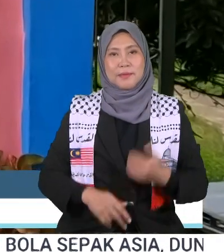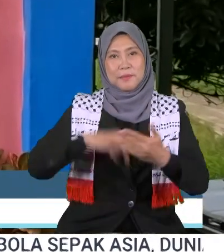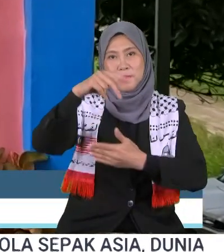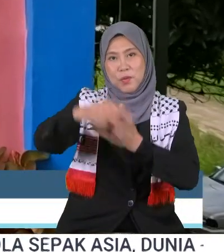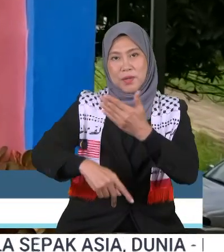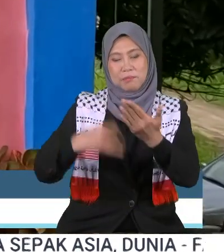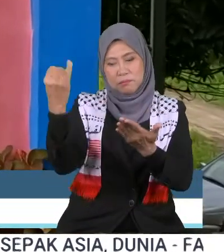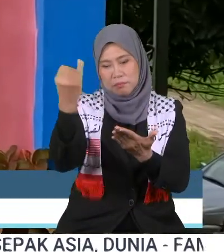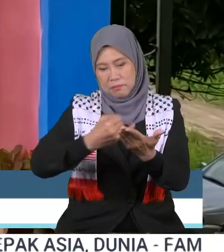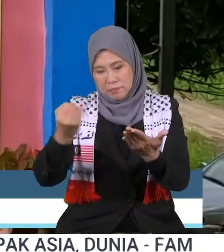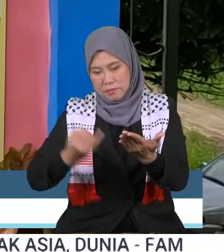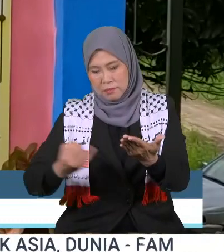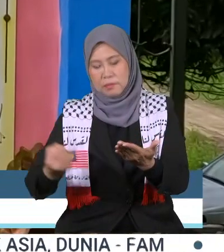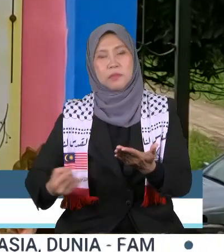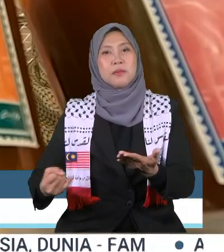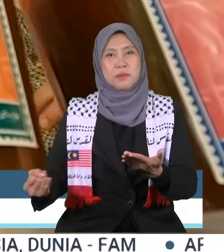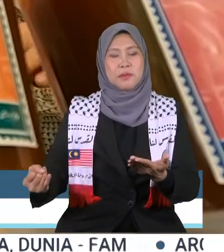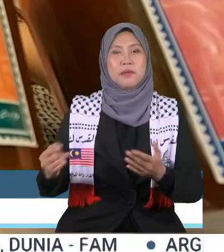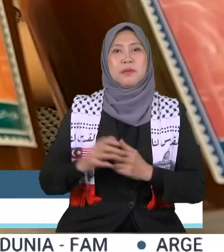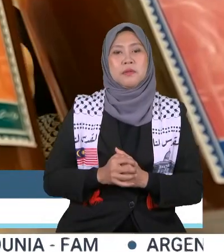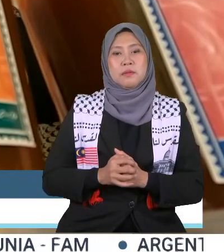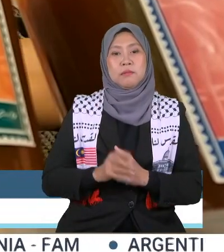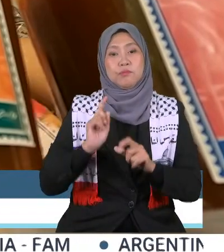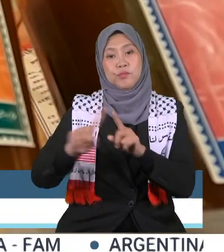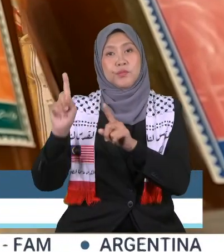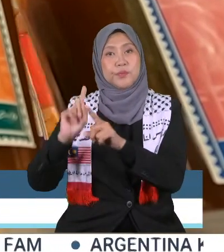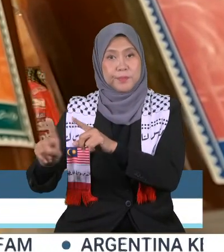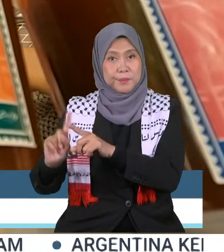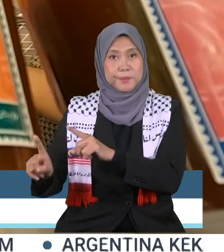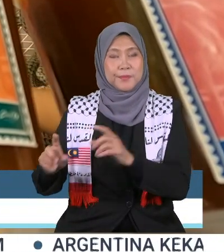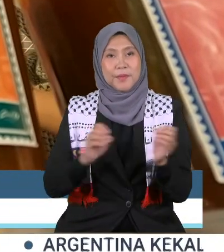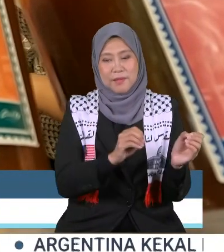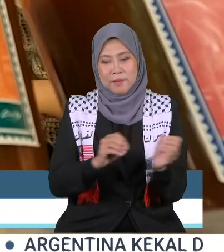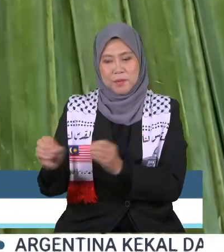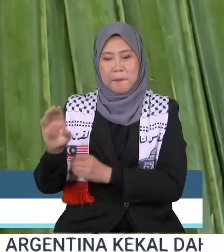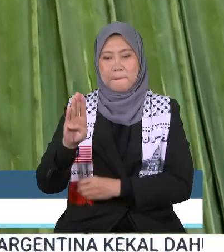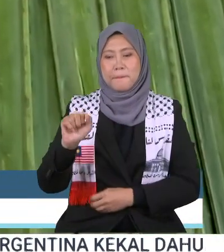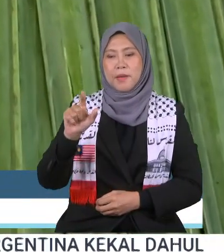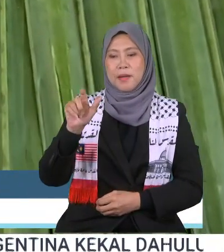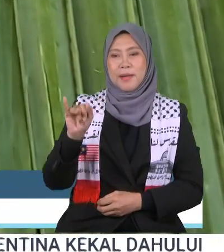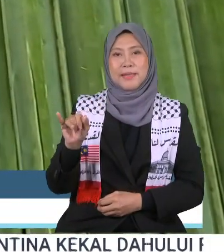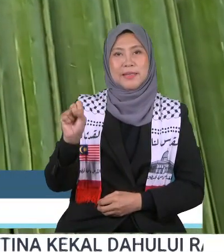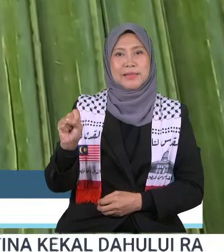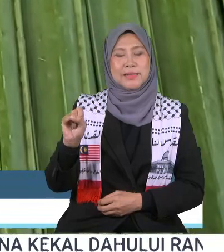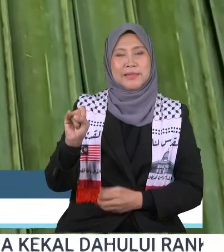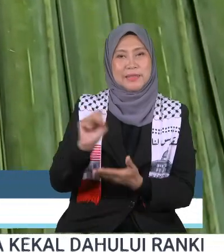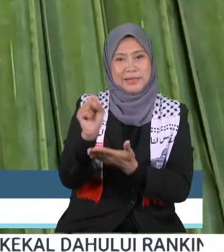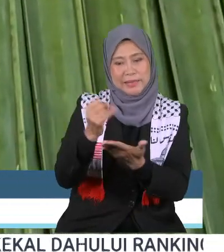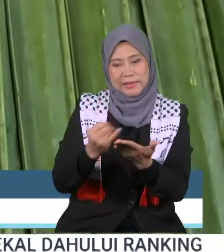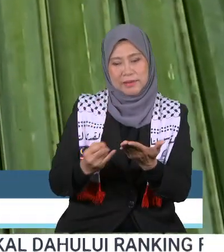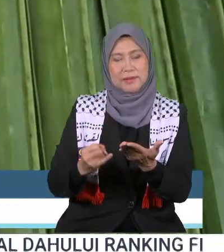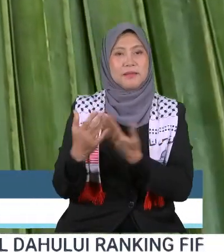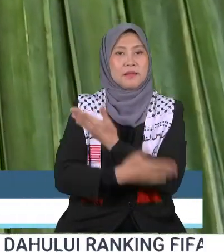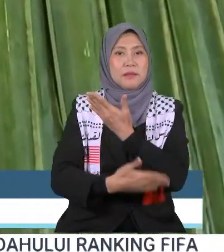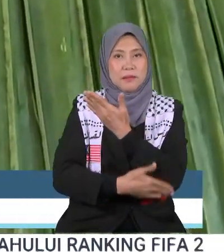Program Seni di Lokasi, Segaliut Agriculture dianjurkan Balai Seni Negara melibatkan penyertaan aktif